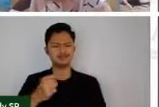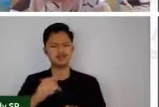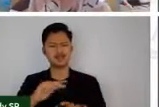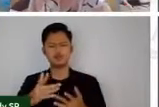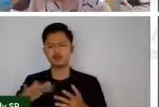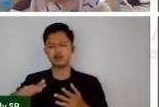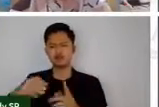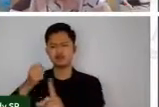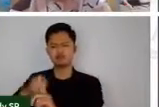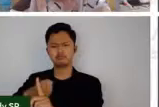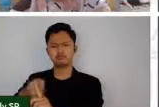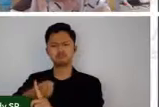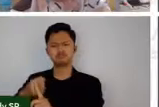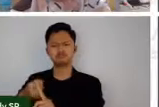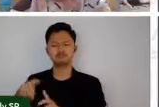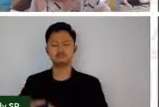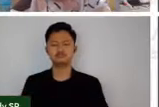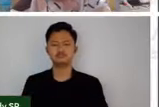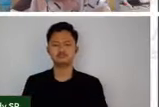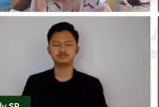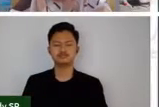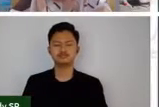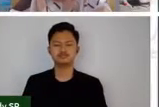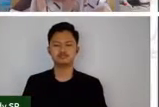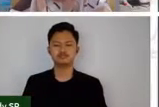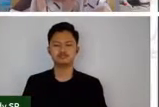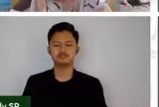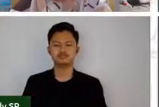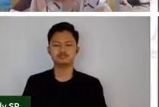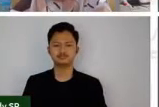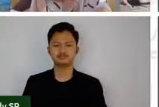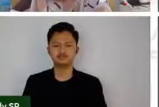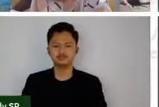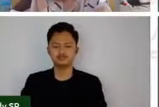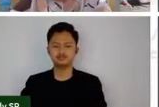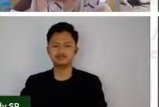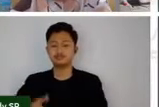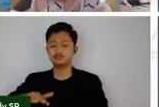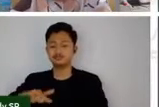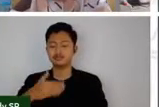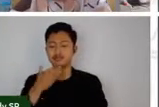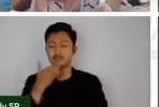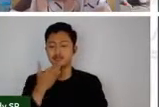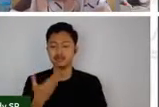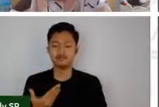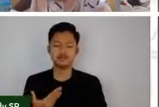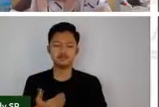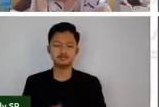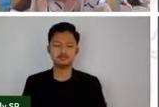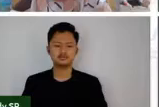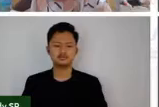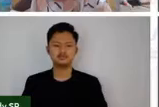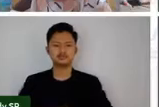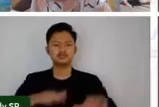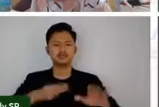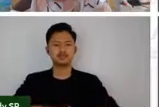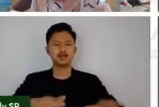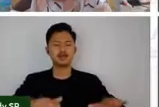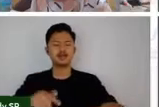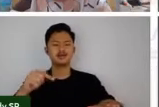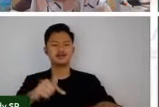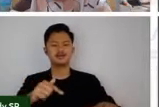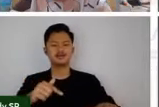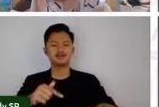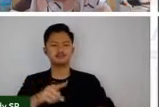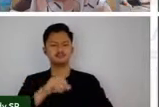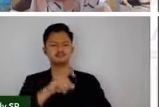kan terhadap anak. Ini kadang-kadang secara nggak langsung memang membuat anak-anak yang berkebutuhan khusus